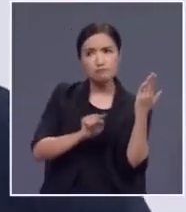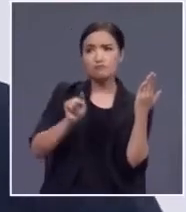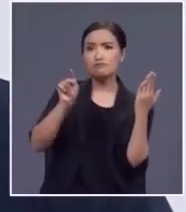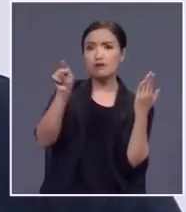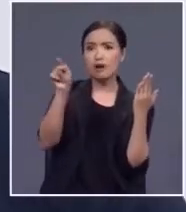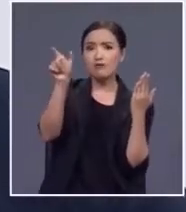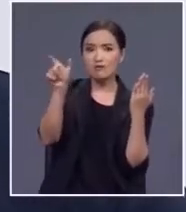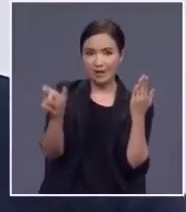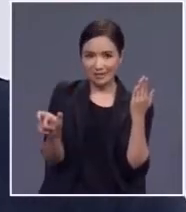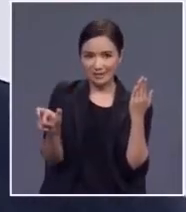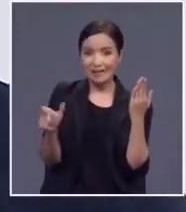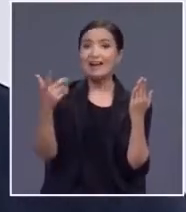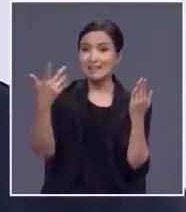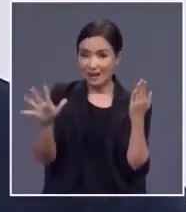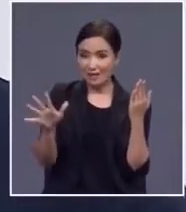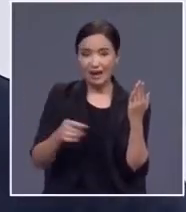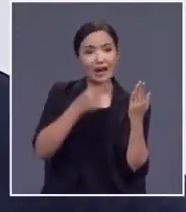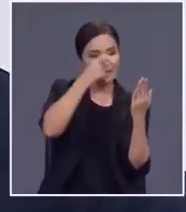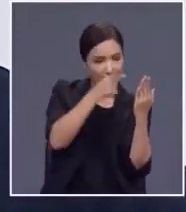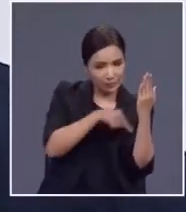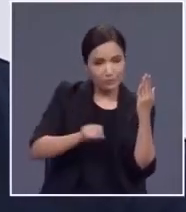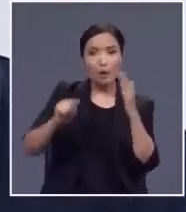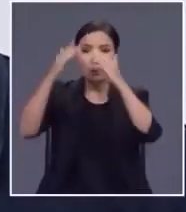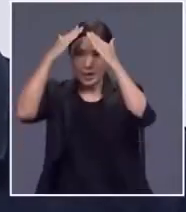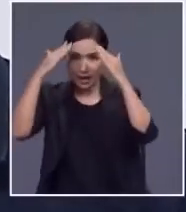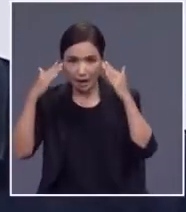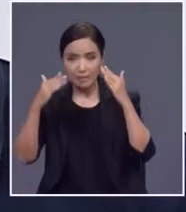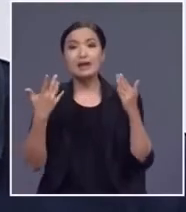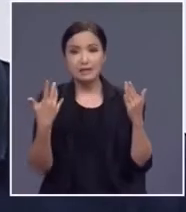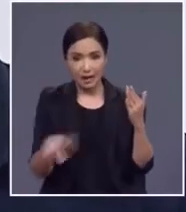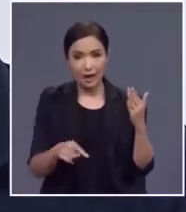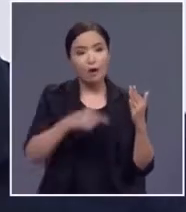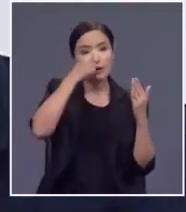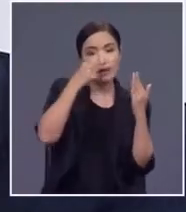แล้วแล้วไทยแลนด์ไปถึงเวียดนามนี่ก็เสร็จแล้วแล้วก็จะถึงฮ่องกงเนี่ย